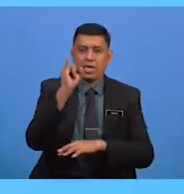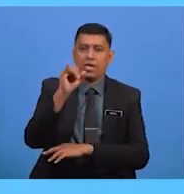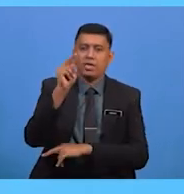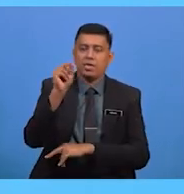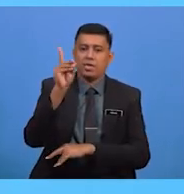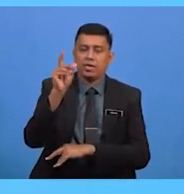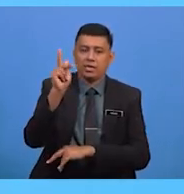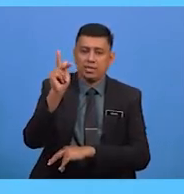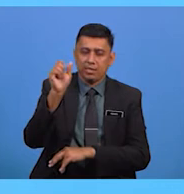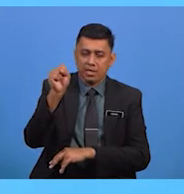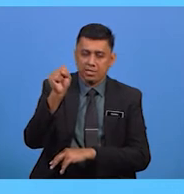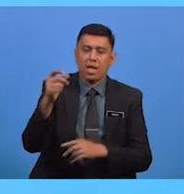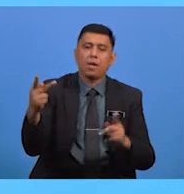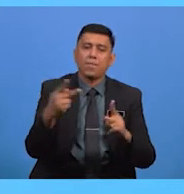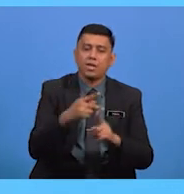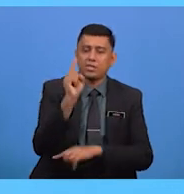1.